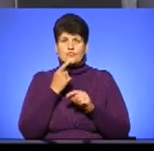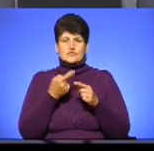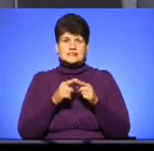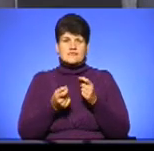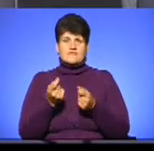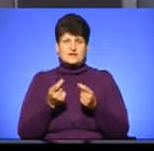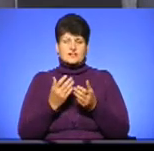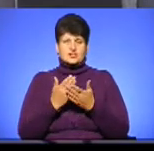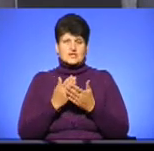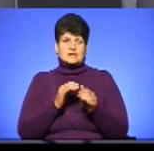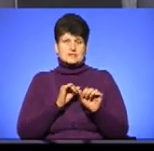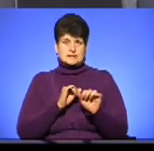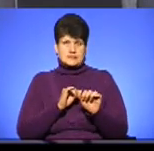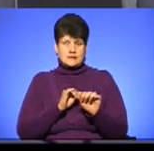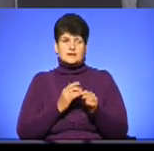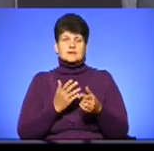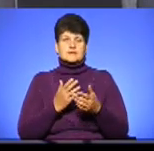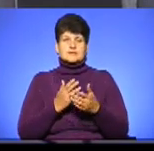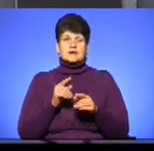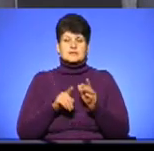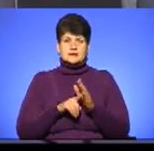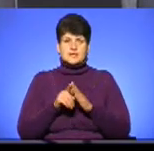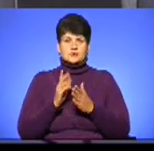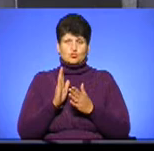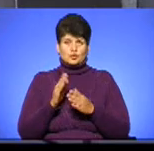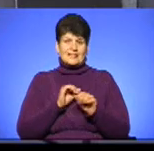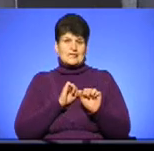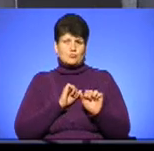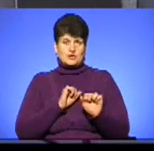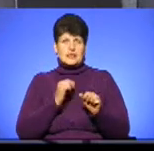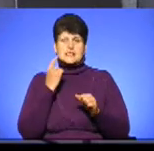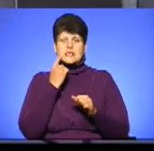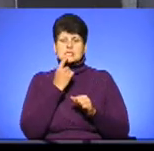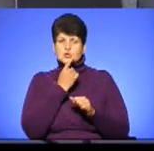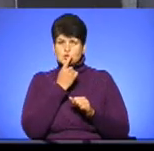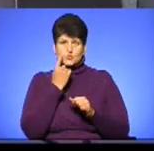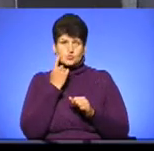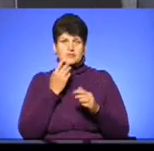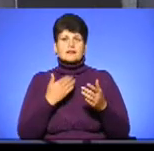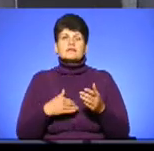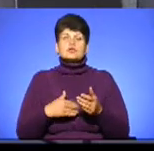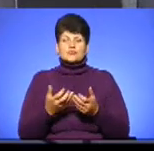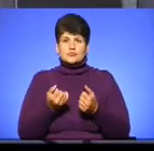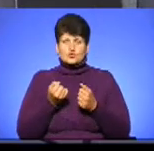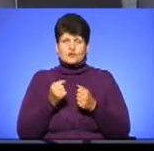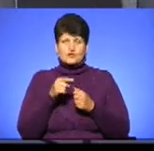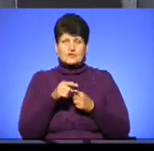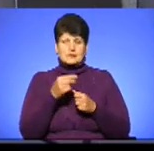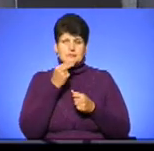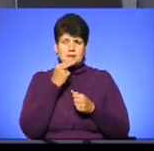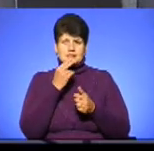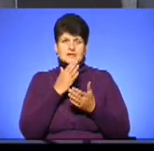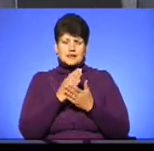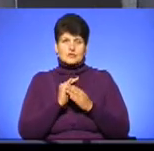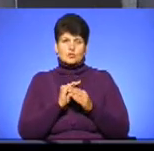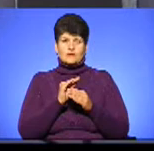чи є антитіла, раз є антитіла, значить, вже виробляється імунітет, а зуби для чого беруться? Справа в тому, що в приманці в тій є,